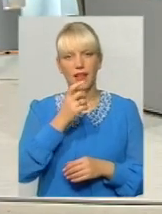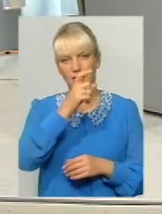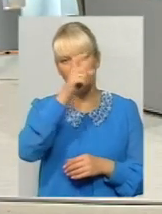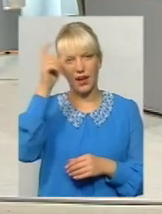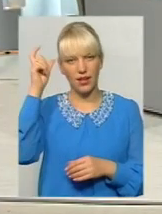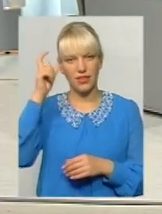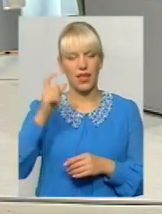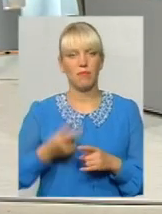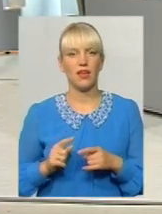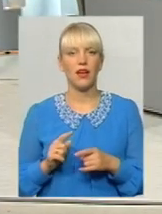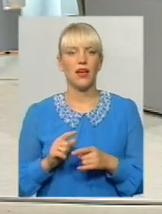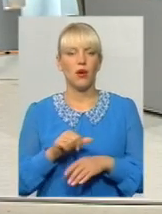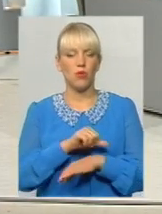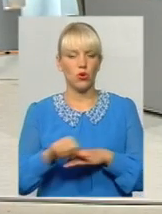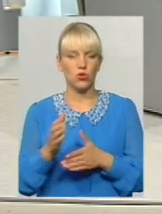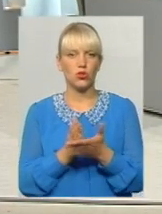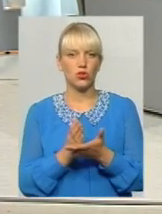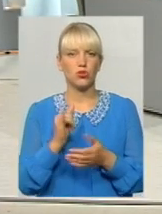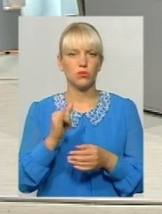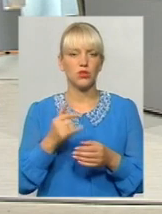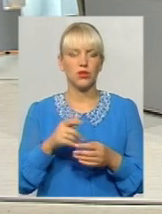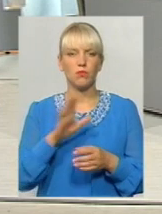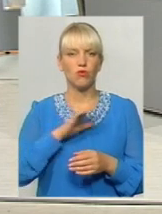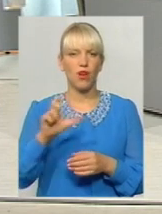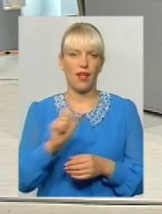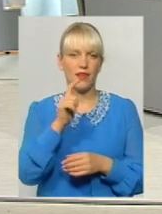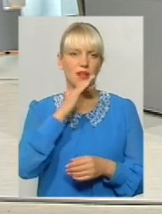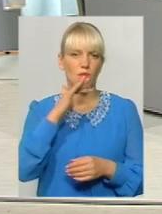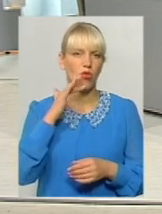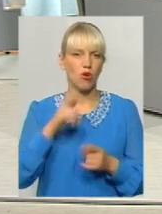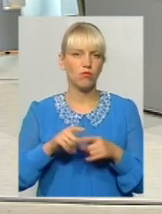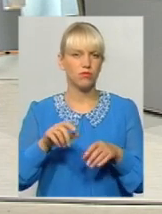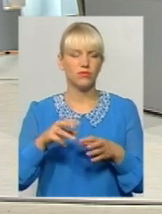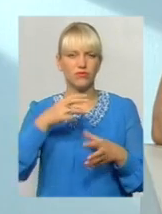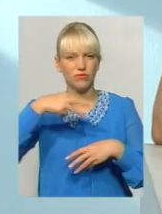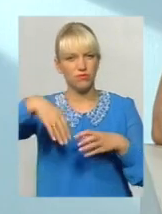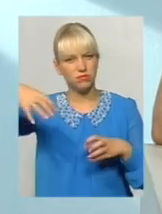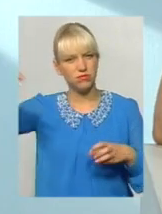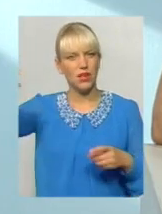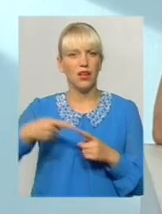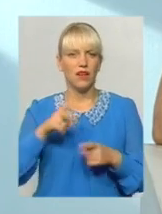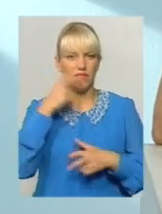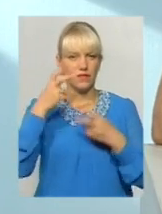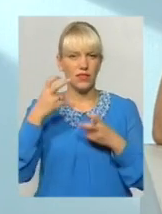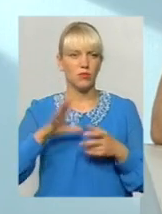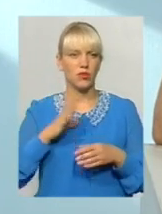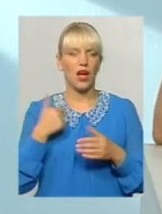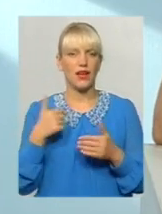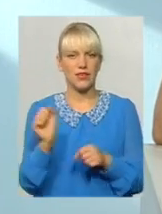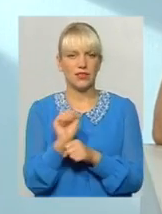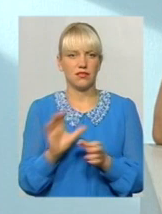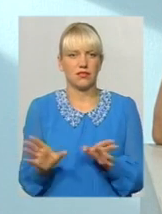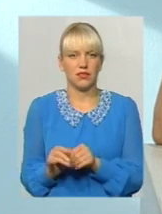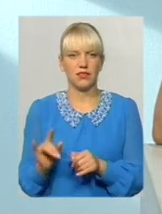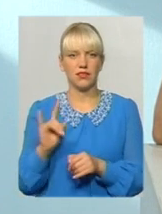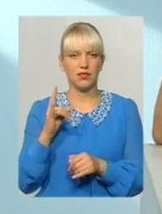просто такий вихлоп газів йшов, що я просто закривав машину, ну якась там неполадка, що, ну ви розумієте, да, про які там за